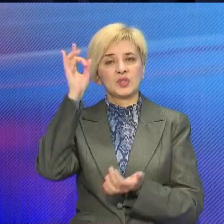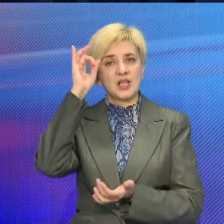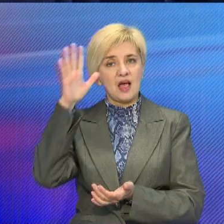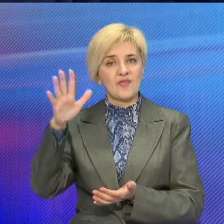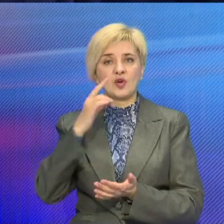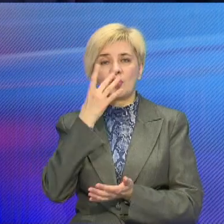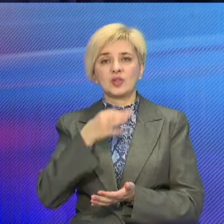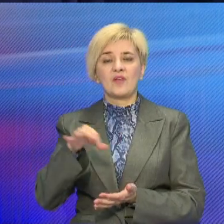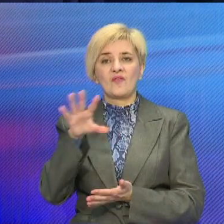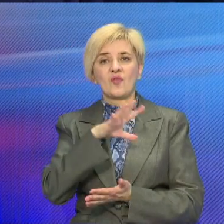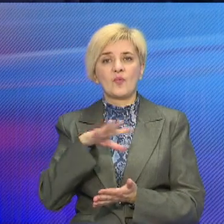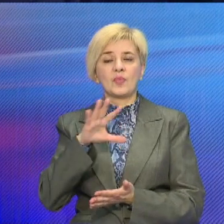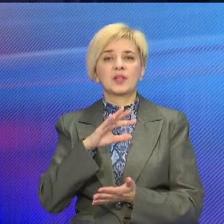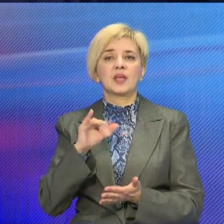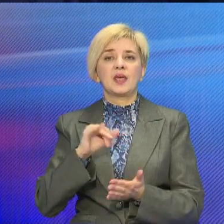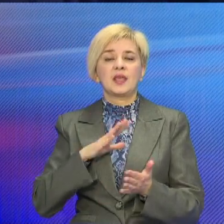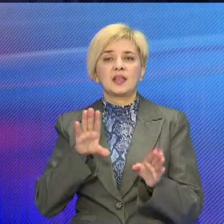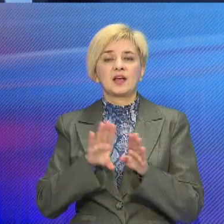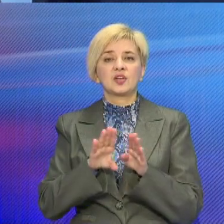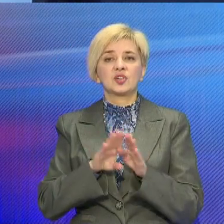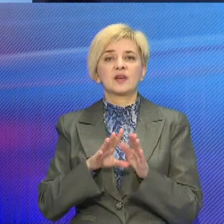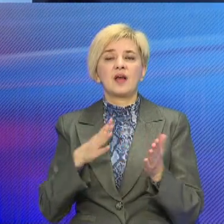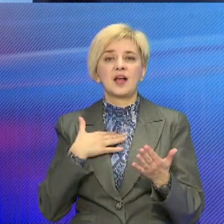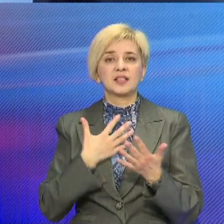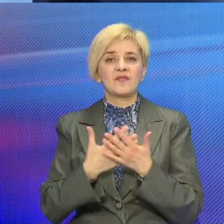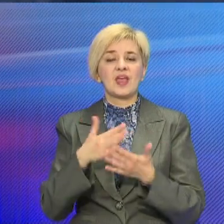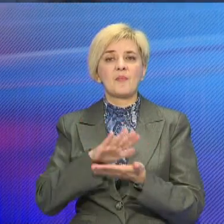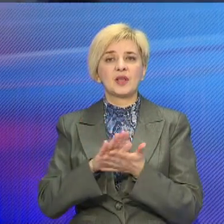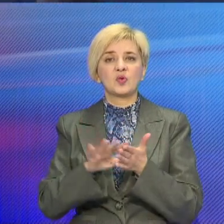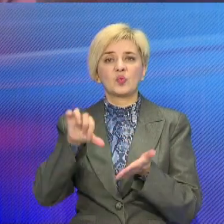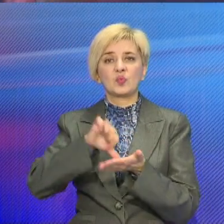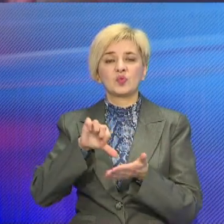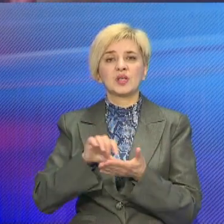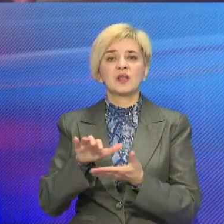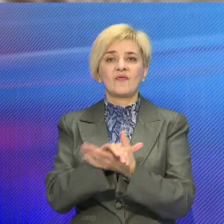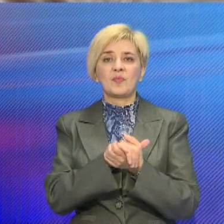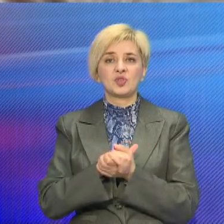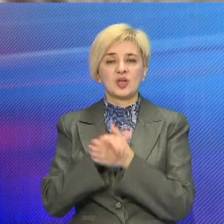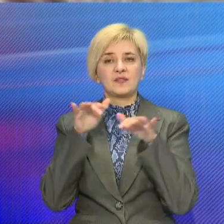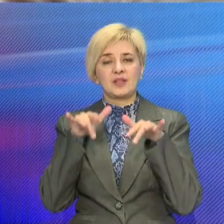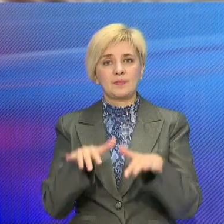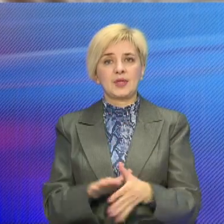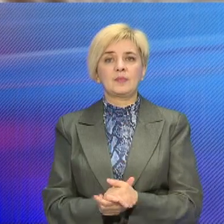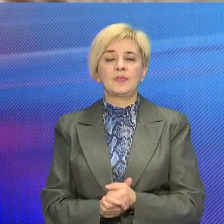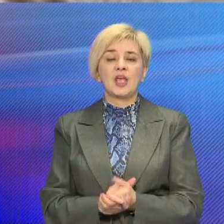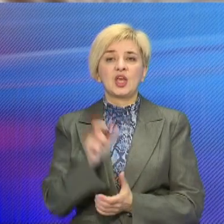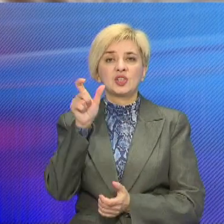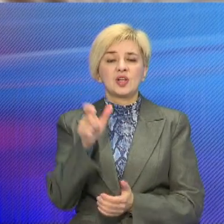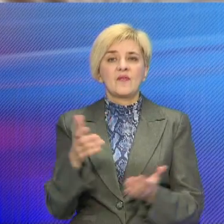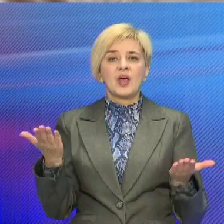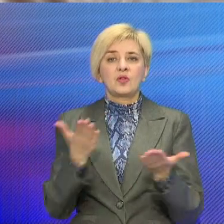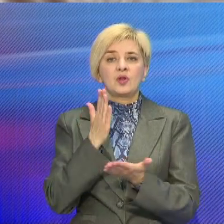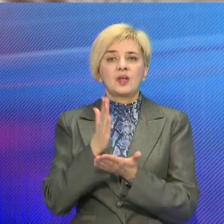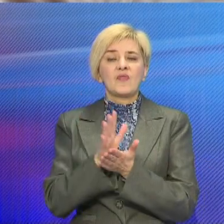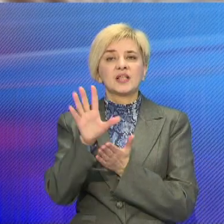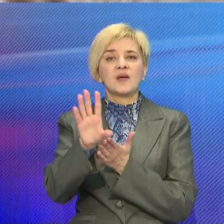выкладческую деятельность, активная позиция и удел у важных подеях у складе многих громадских объединений. Человек, который является примером